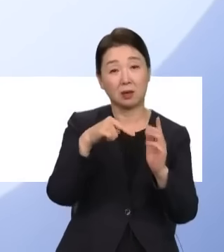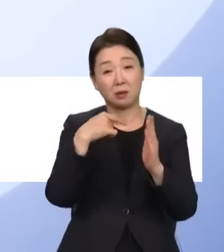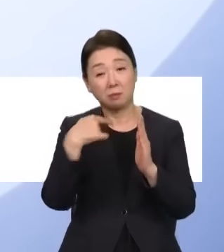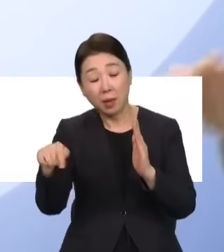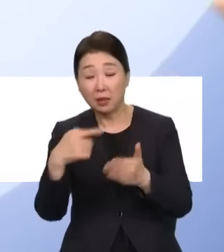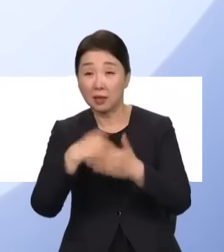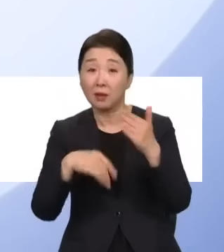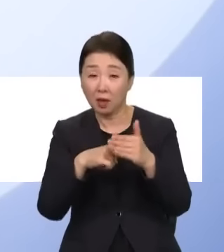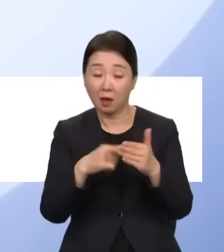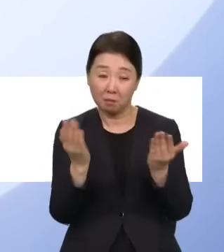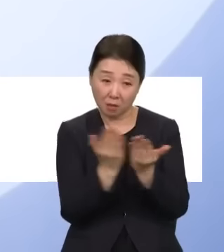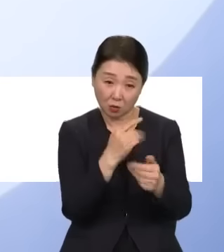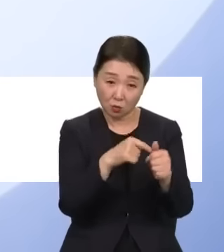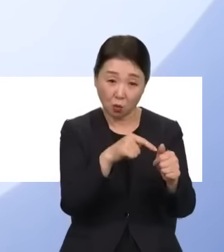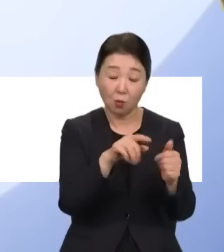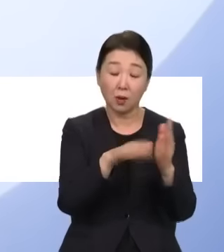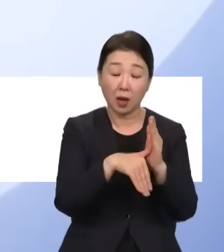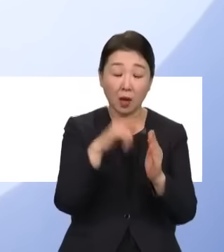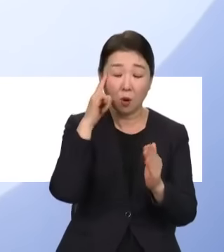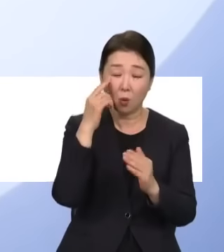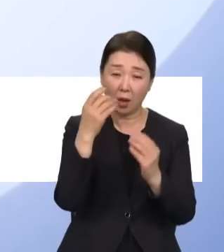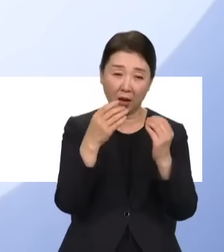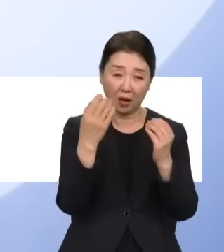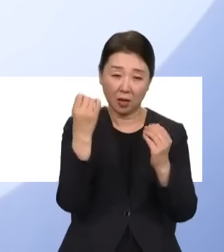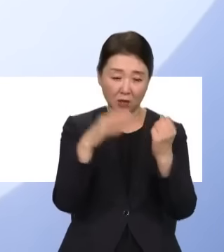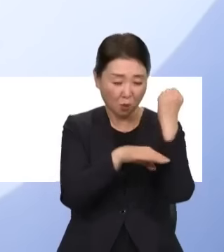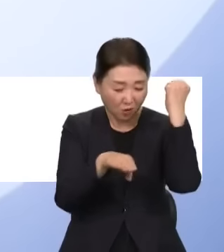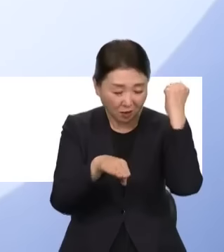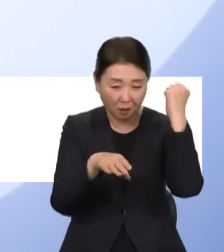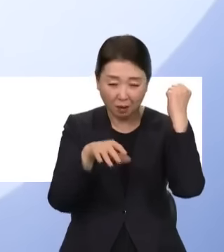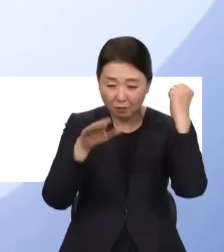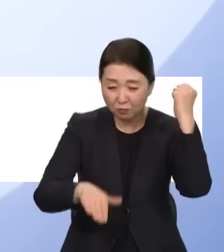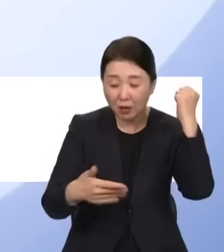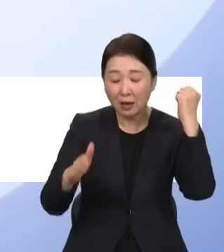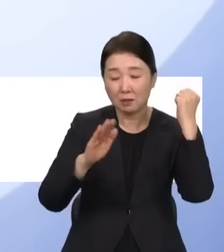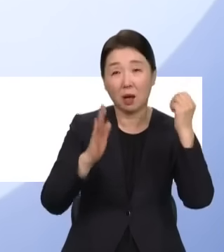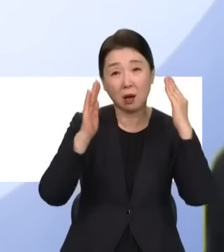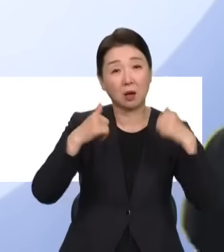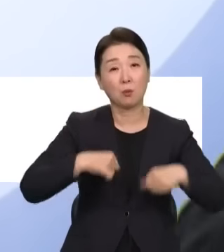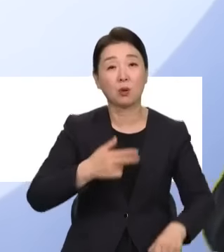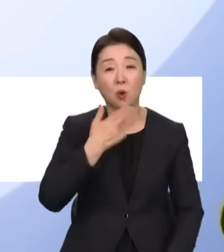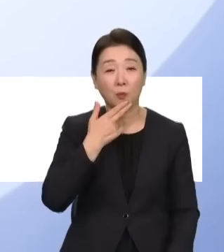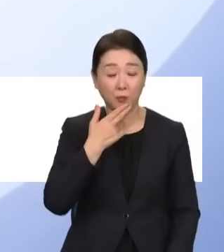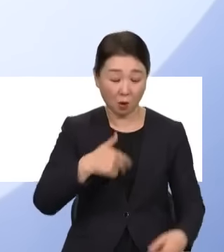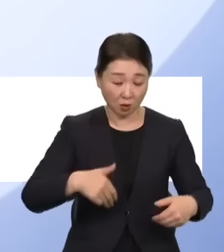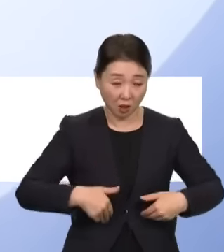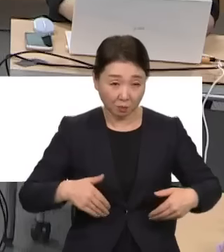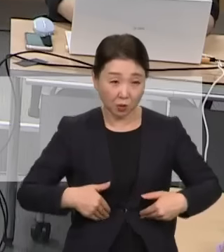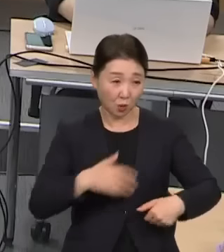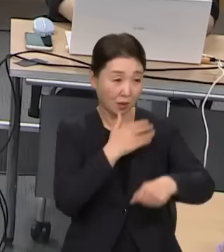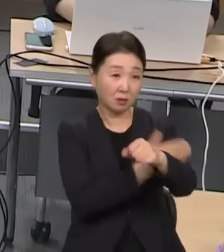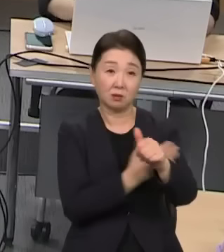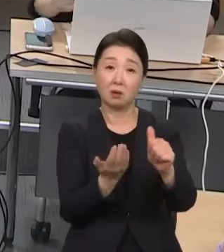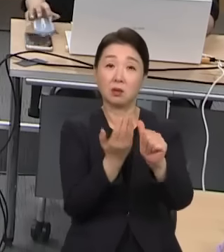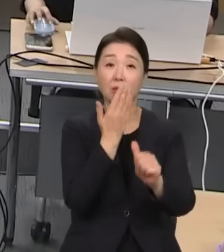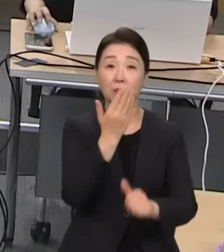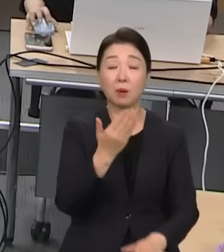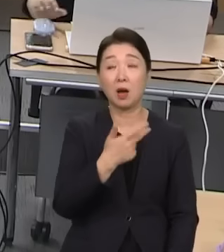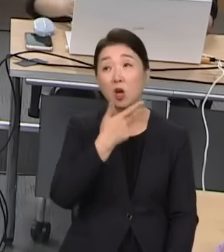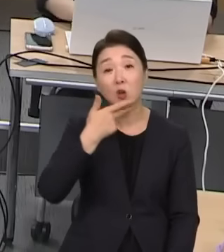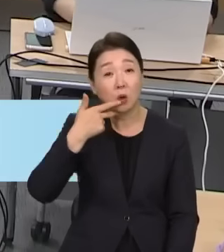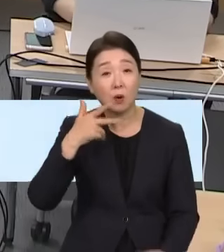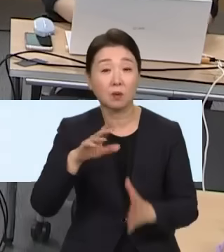실현되면 기초학력 미달 학생도 학업을 포기하지 않고 필요한 역량을 키울 수 있게 되어 영어 과목의